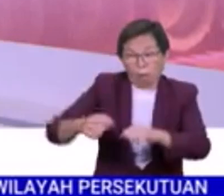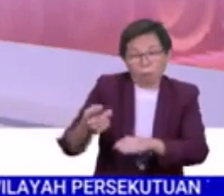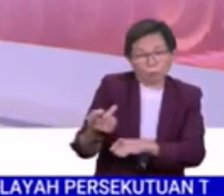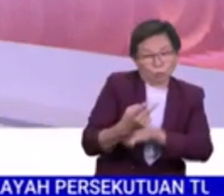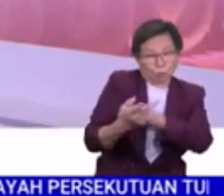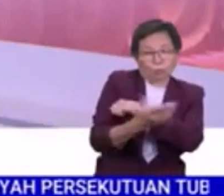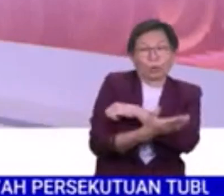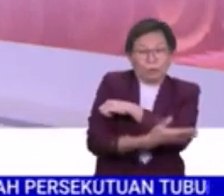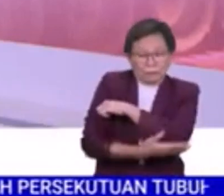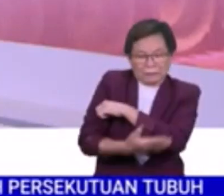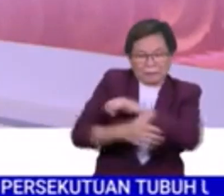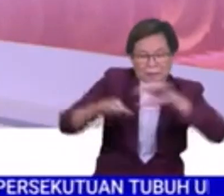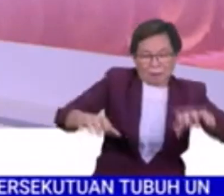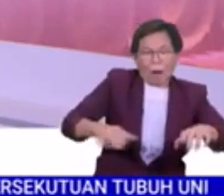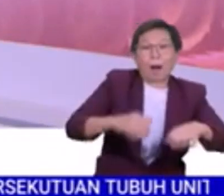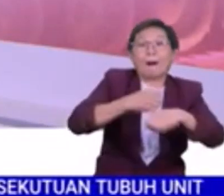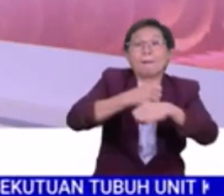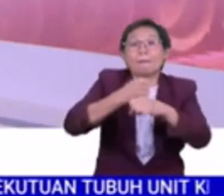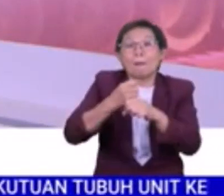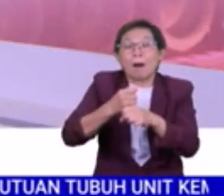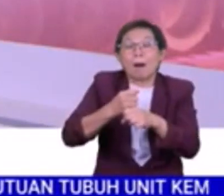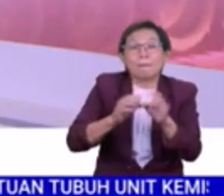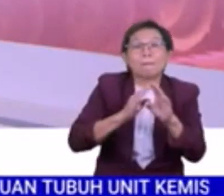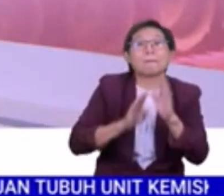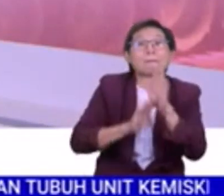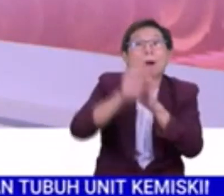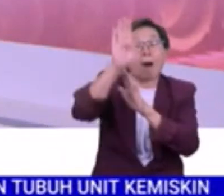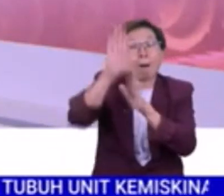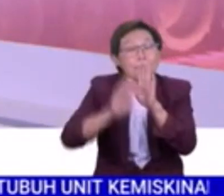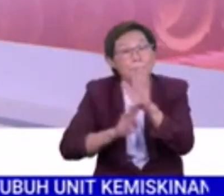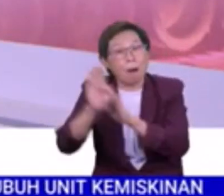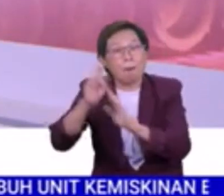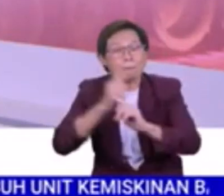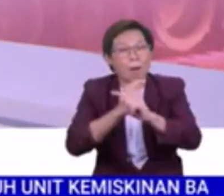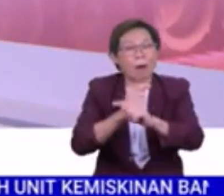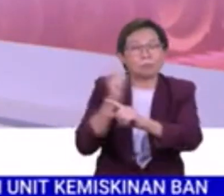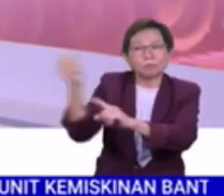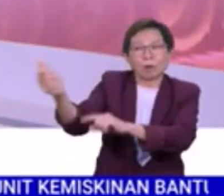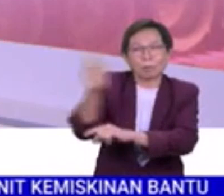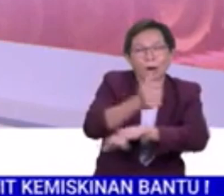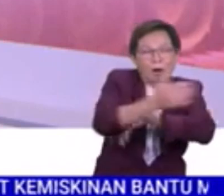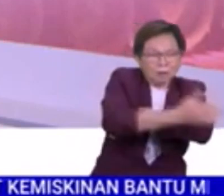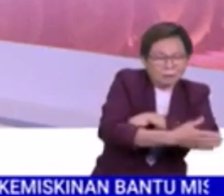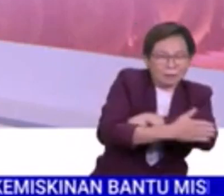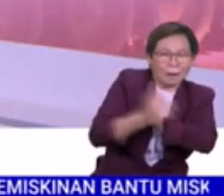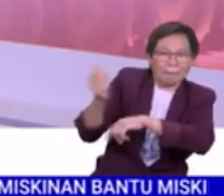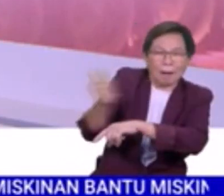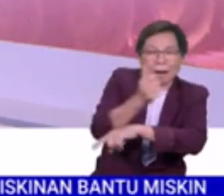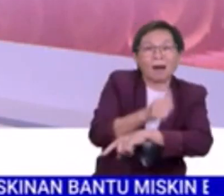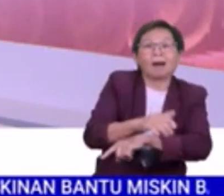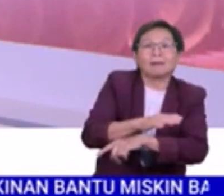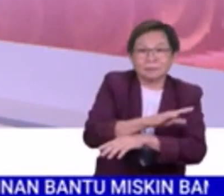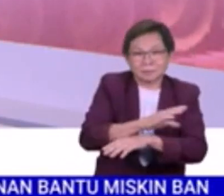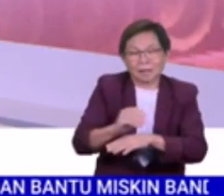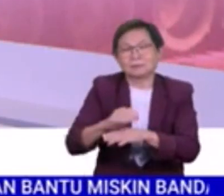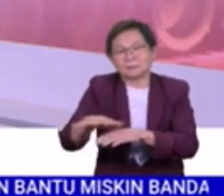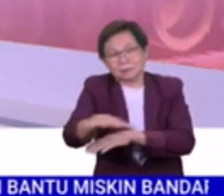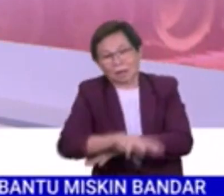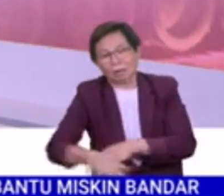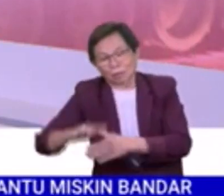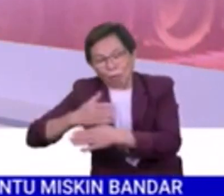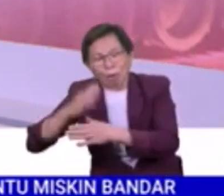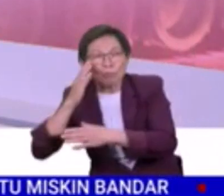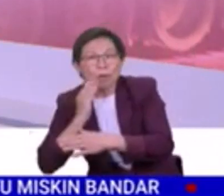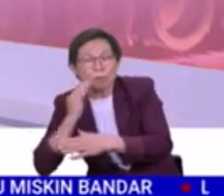kedua pihak membangunkan penjagaan dalam sektor pertahanan negara masing-masing dan serantau ya dilaksanakan menerusi perkongsian